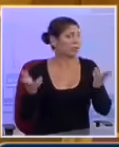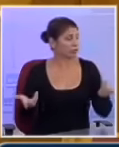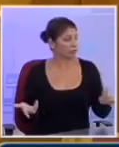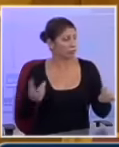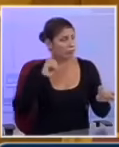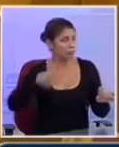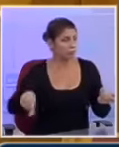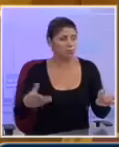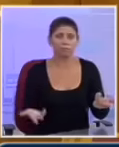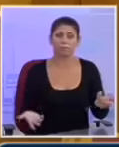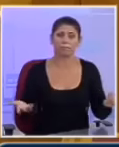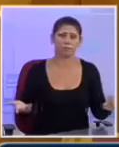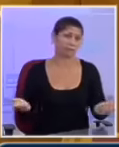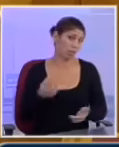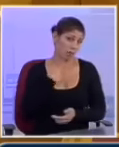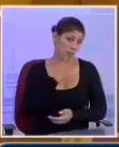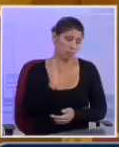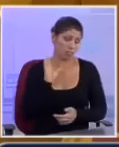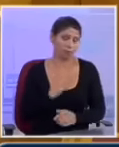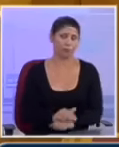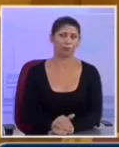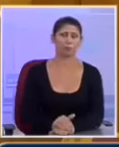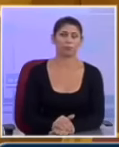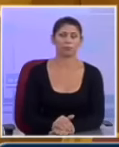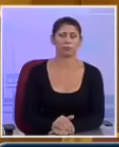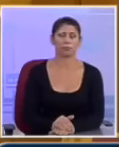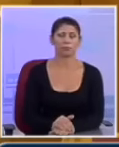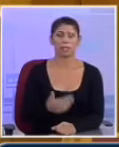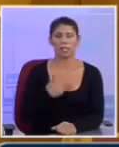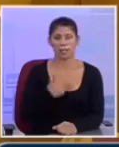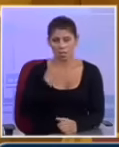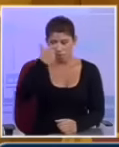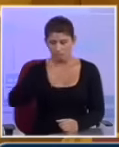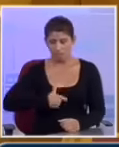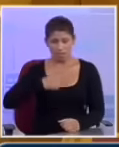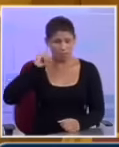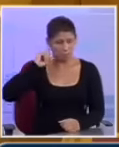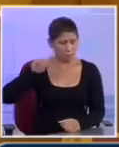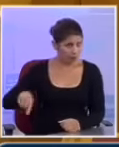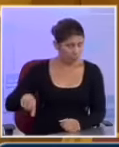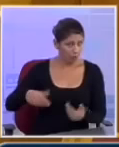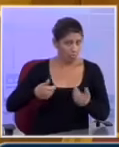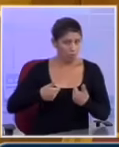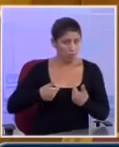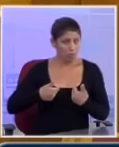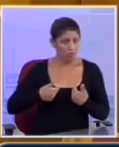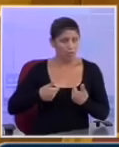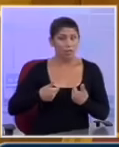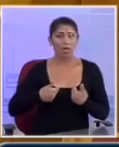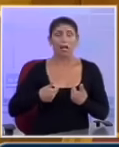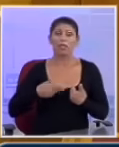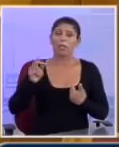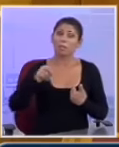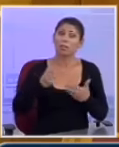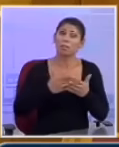Με αγνοήσατε, να το πω έτσι. Αλλά αγνοώντας εμένα, δεν αξιοποιήσατε μια